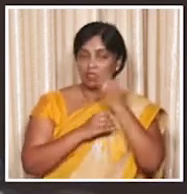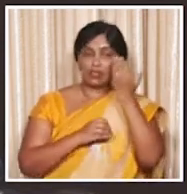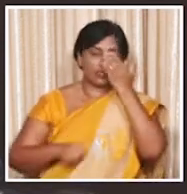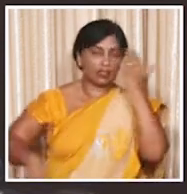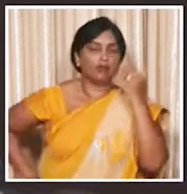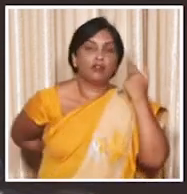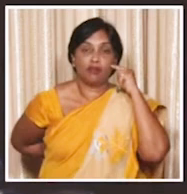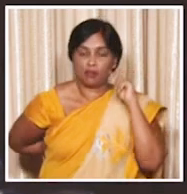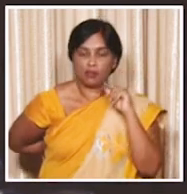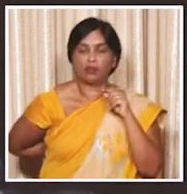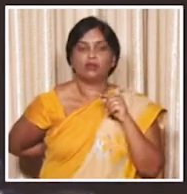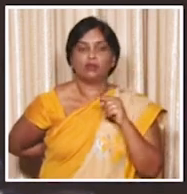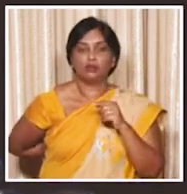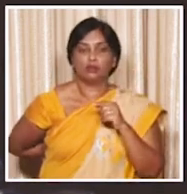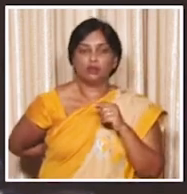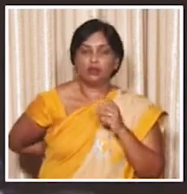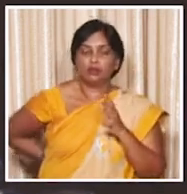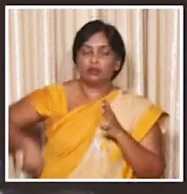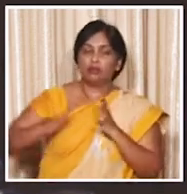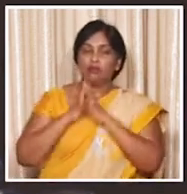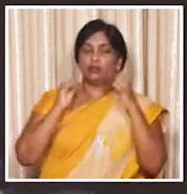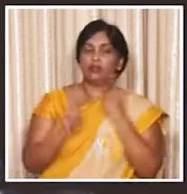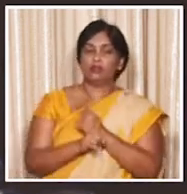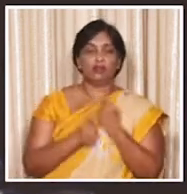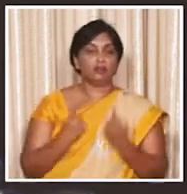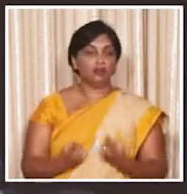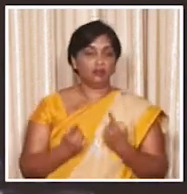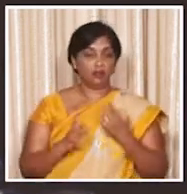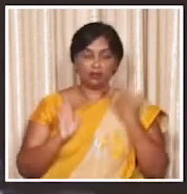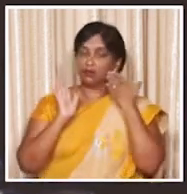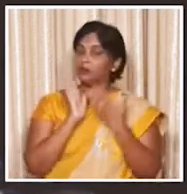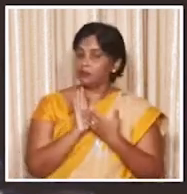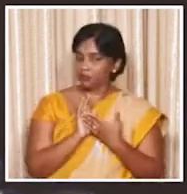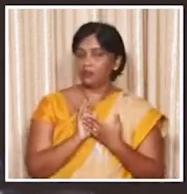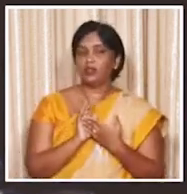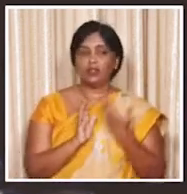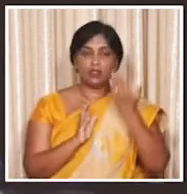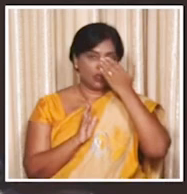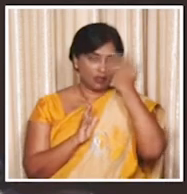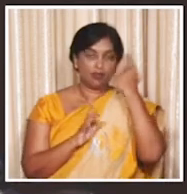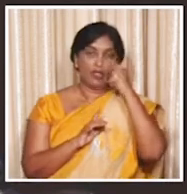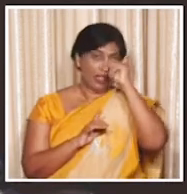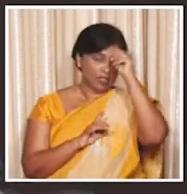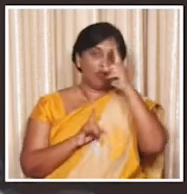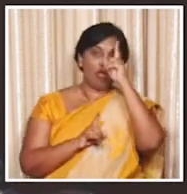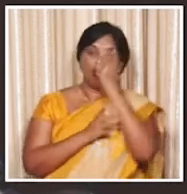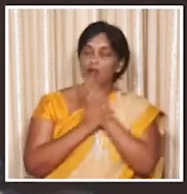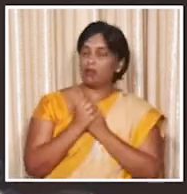ஆளணி பற்றாக்குறை தொடர்ச்சியாக நிலவி வருவதை தங்கள் கவனத்துக்கு கொண்டு வருகிறேன். 1, இந்து சமயம் 11 வேக்கன்சிஸ்